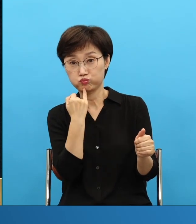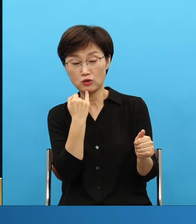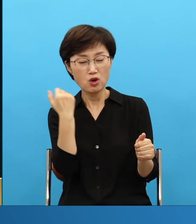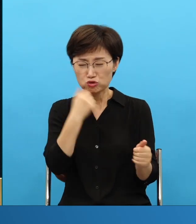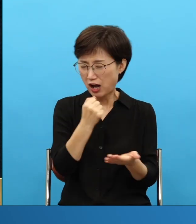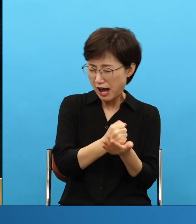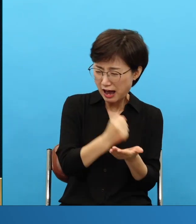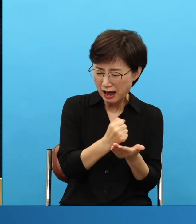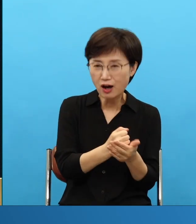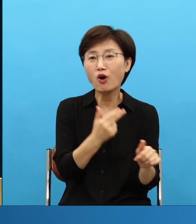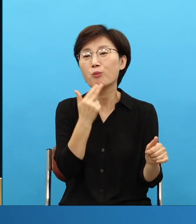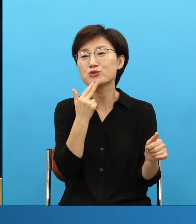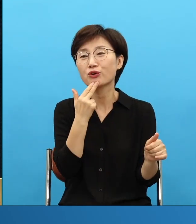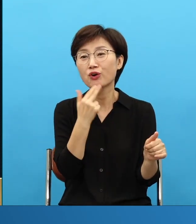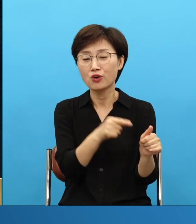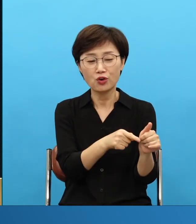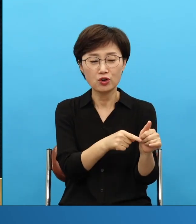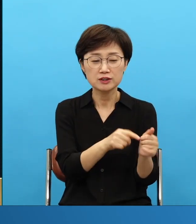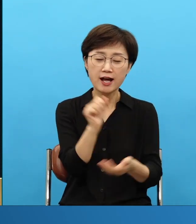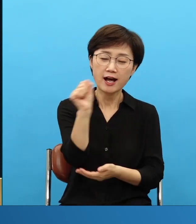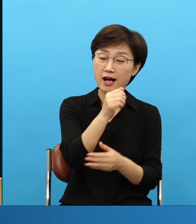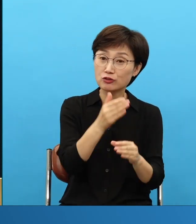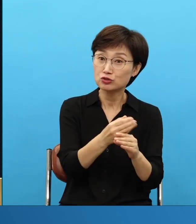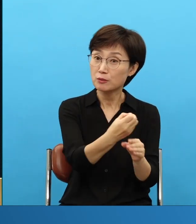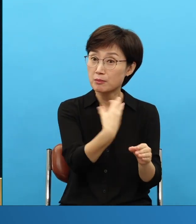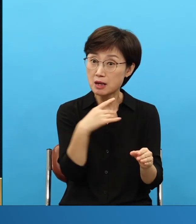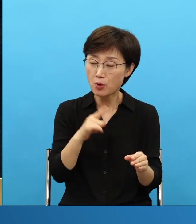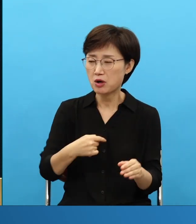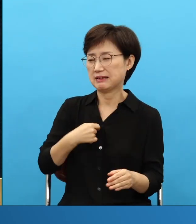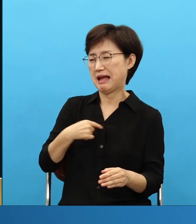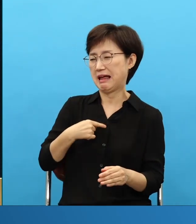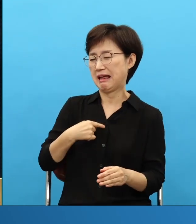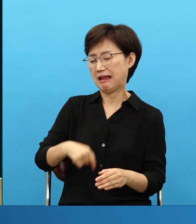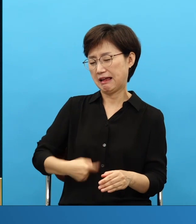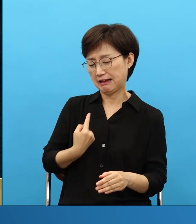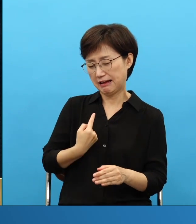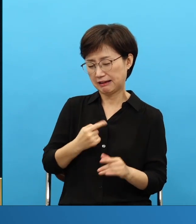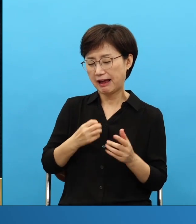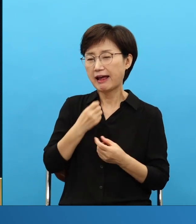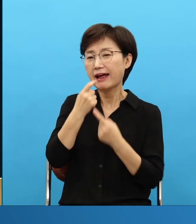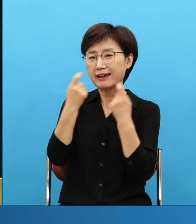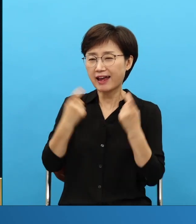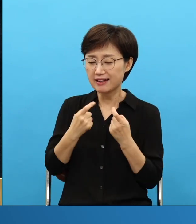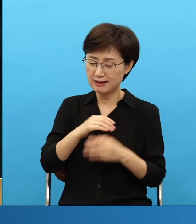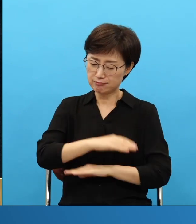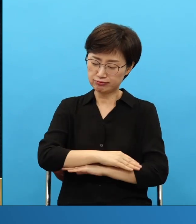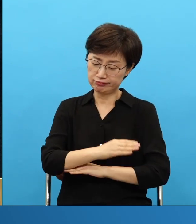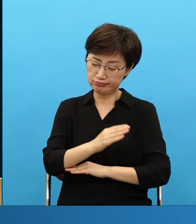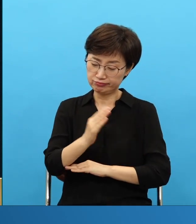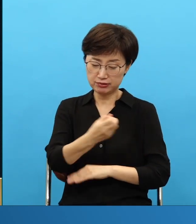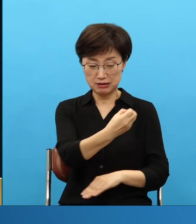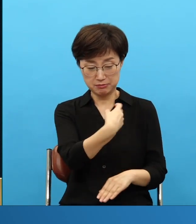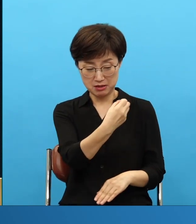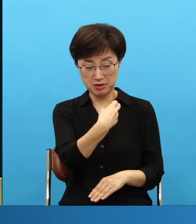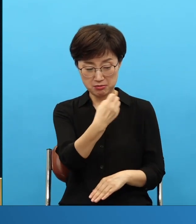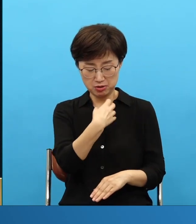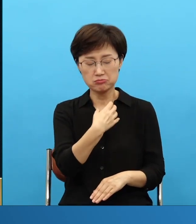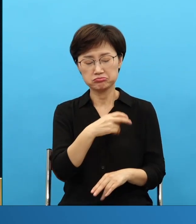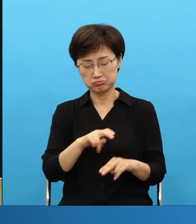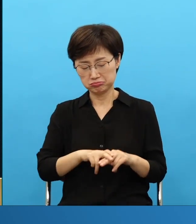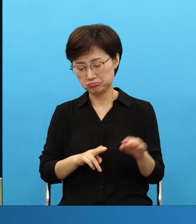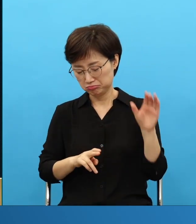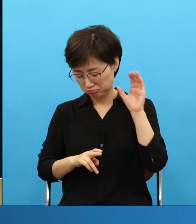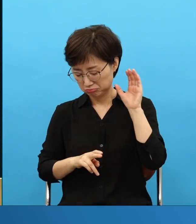아니고 자기 얘기를 하는 거예요. And so he was not a bad person, and he wasn't speaking about other people. He was just speaking about his personal story.